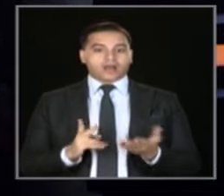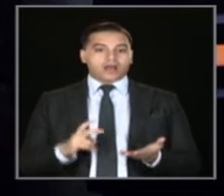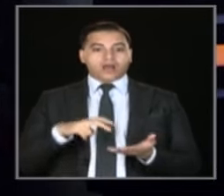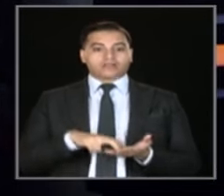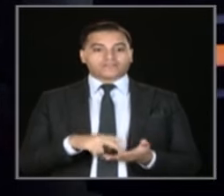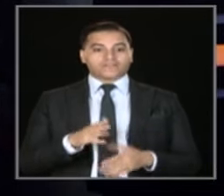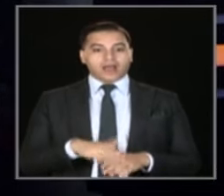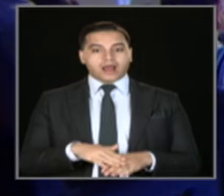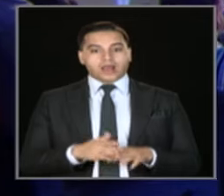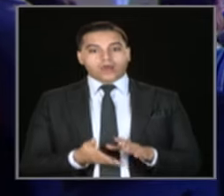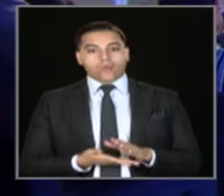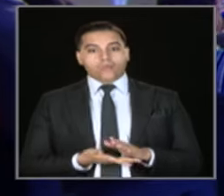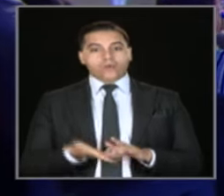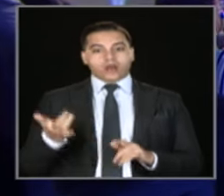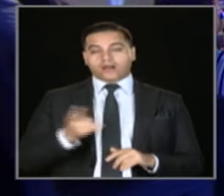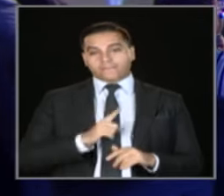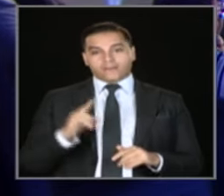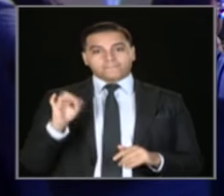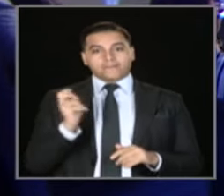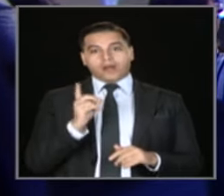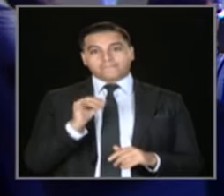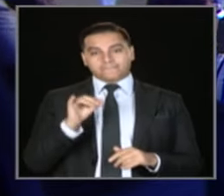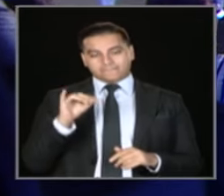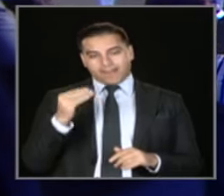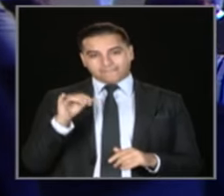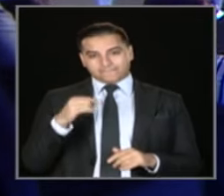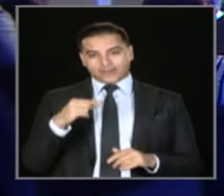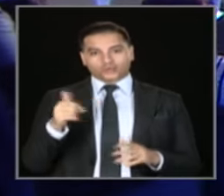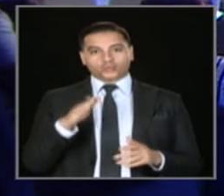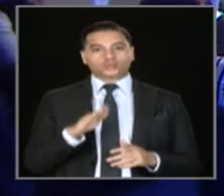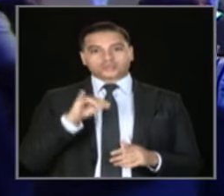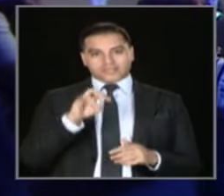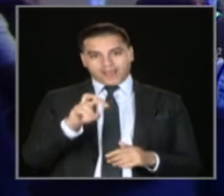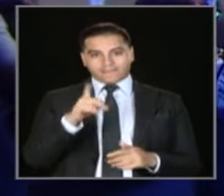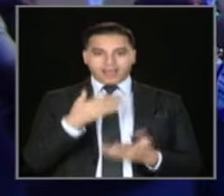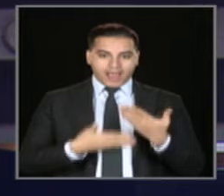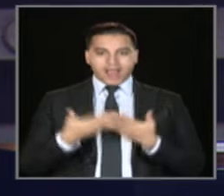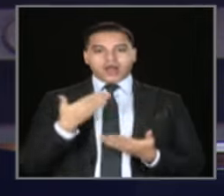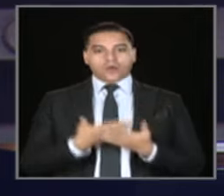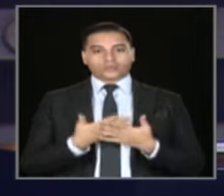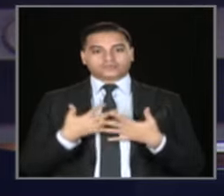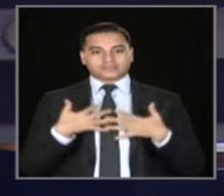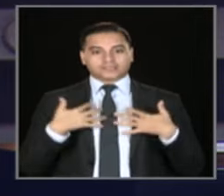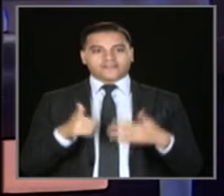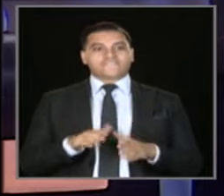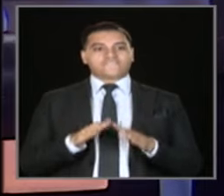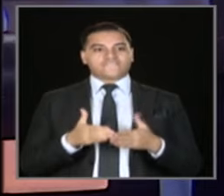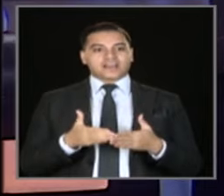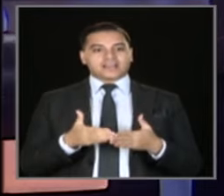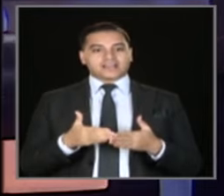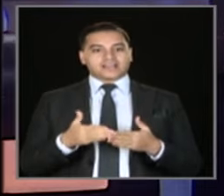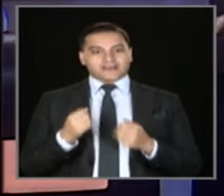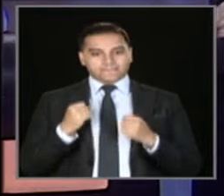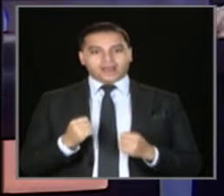من الأول. محمد أسامة، عودة حميدة. الله يسلمك. الفريق محتاجك،